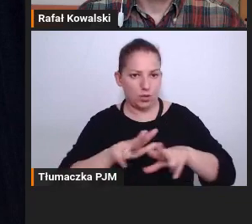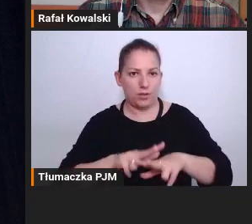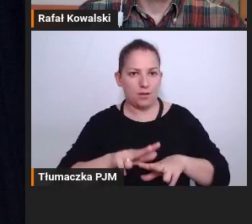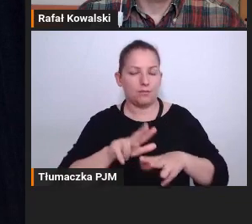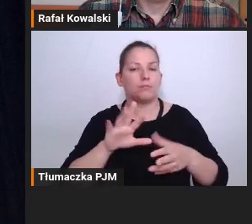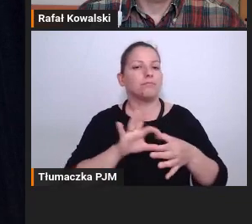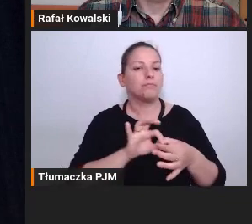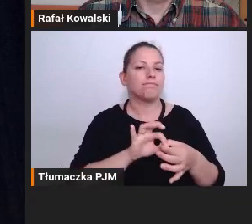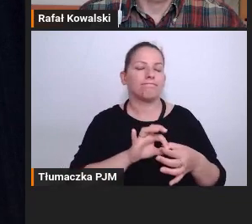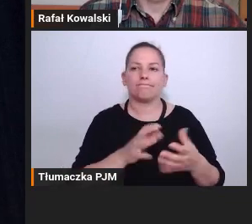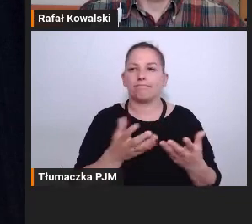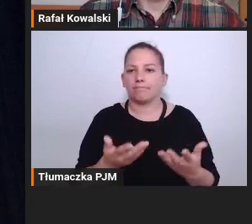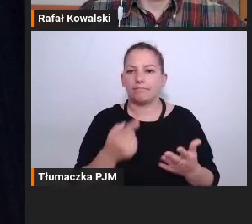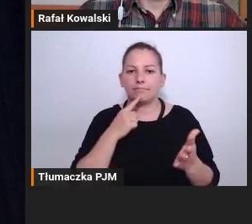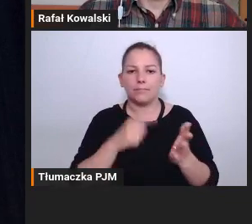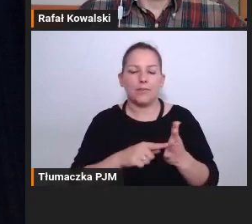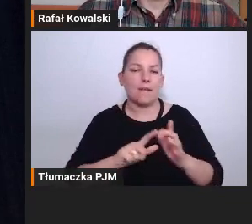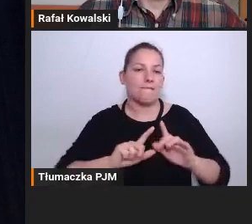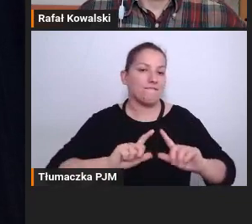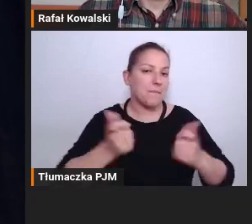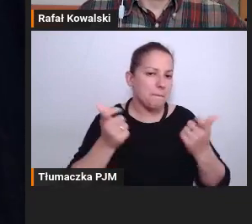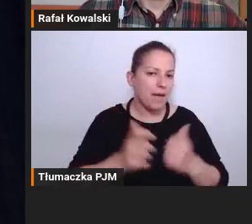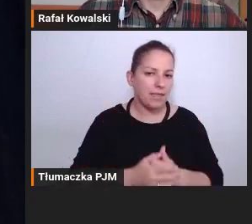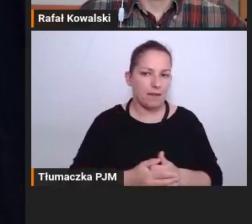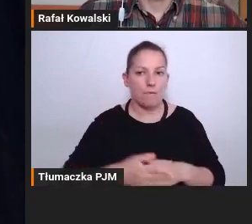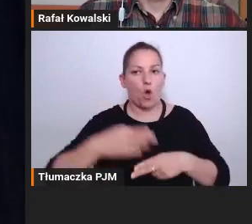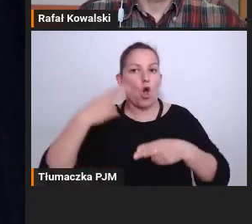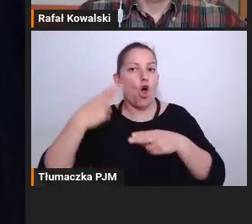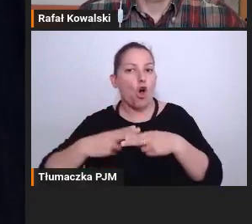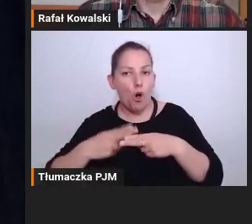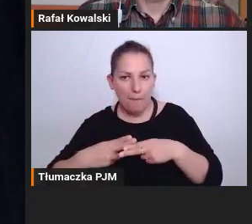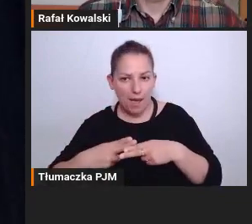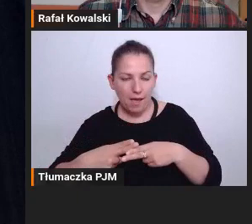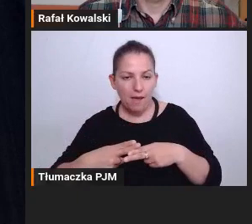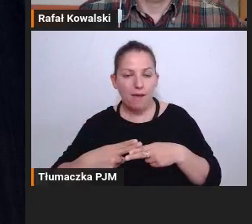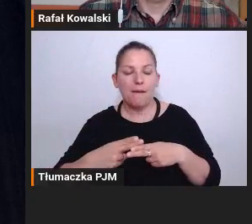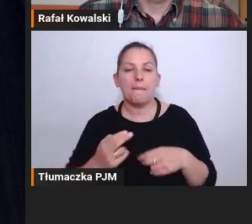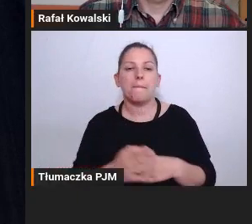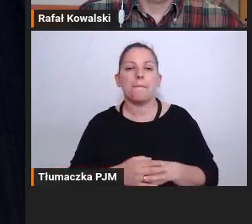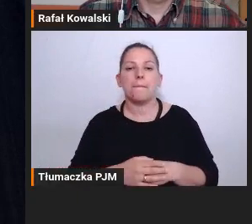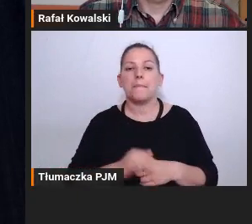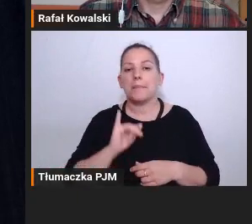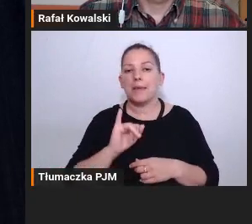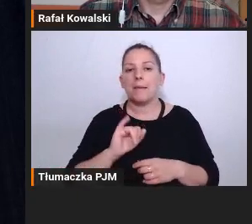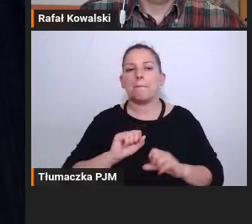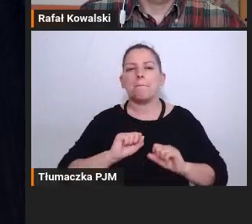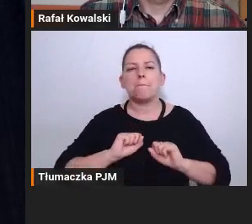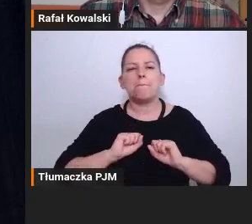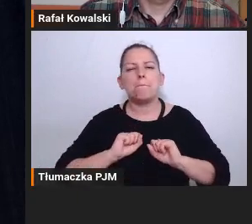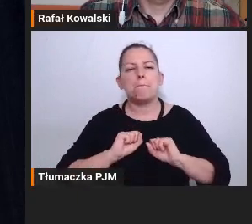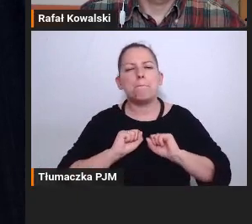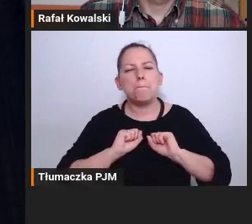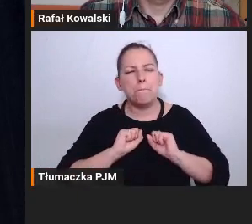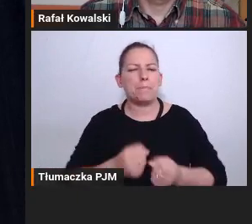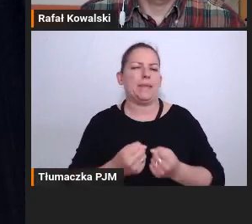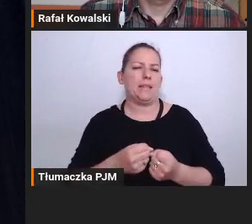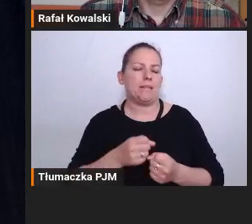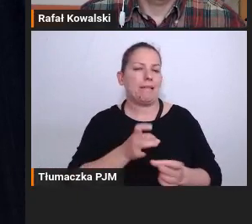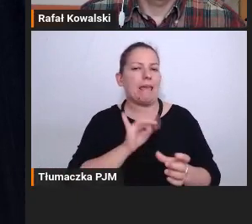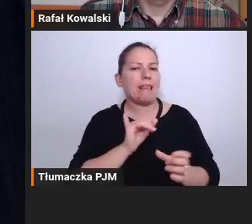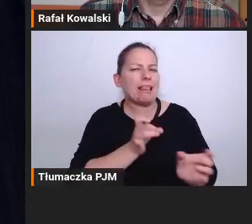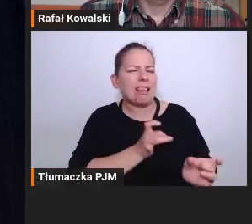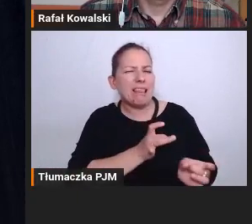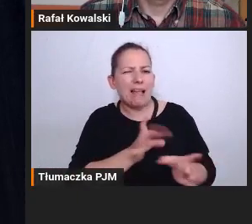związane w jakiś sposób właśnie z wypadkiem czy z chorobą, no i z taką pilnością i natychmiastowością,